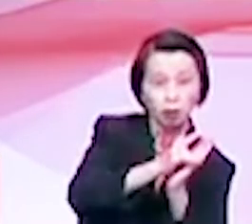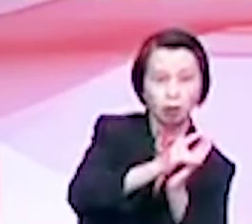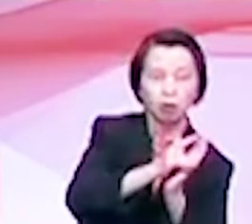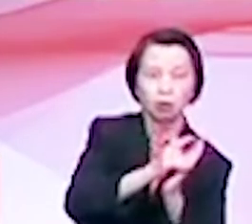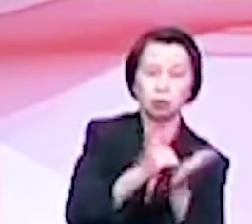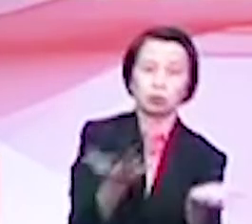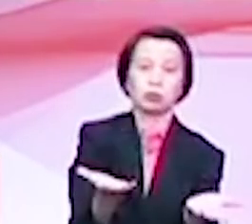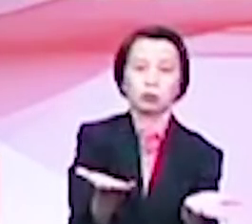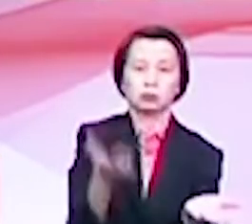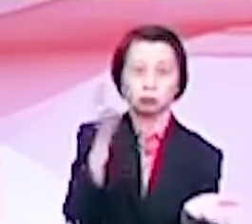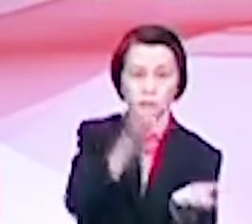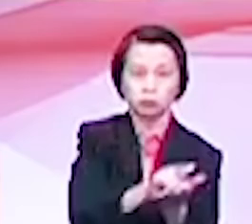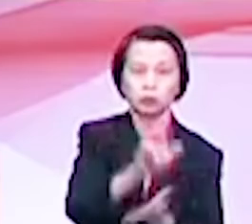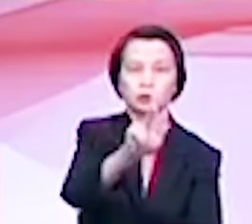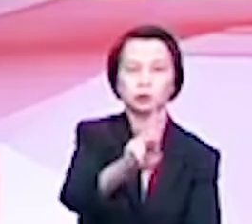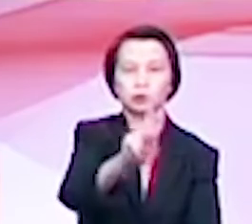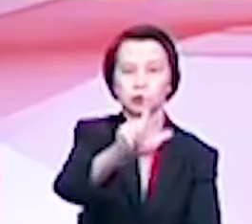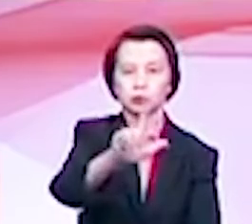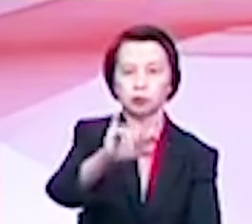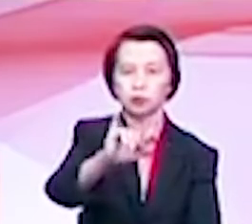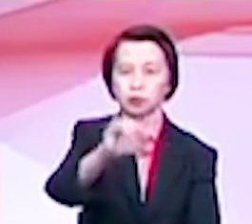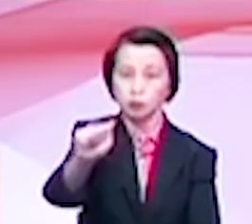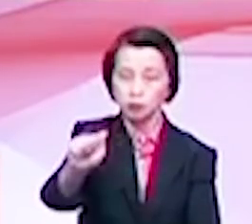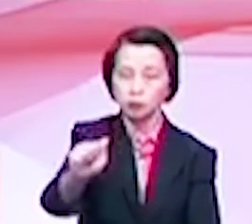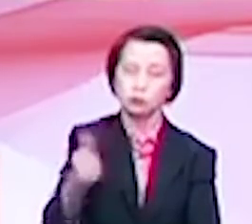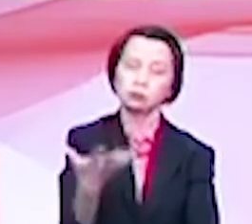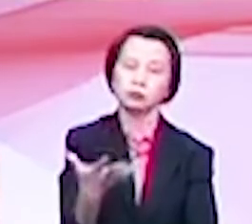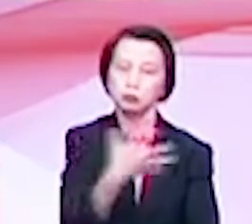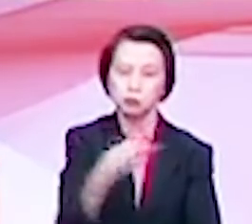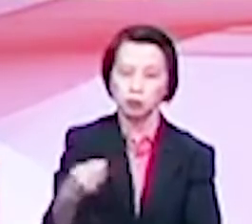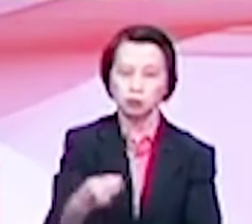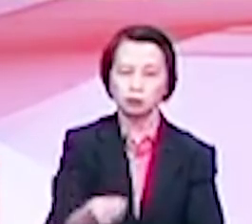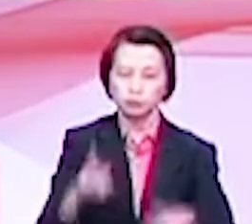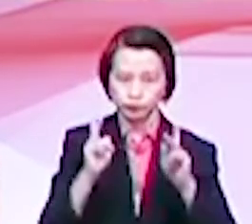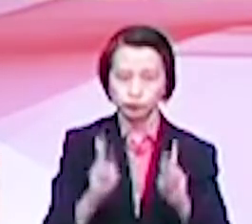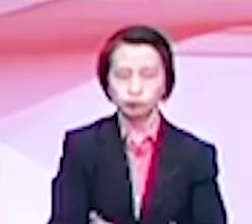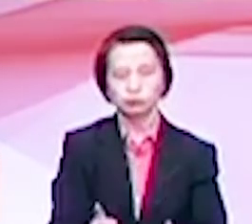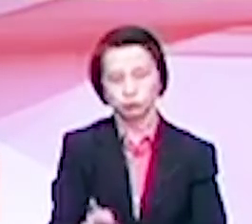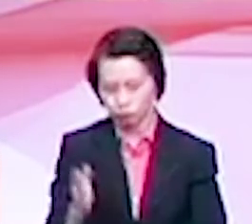ke KLIA. Dan pihak